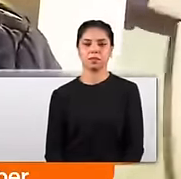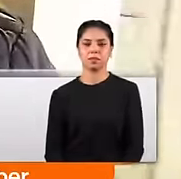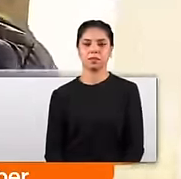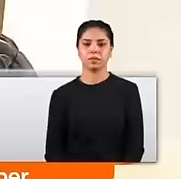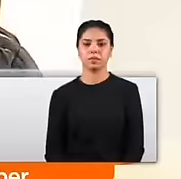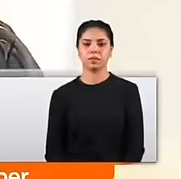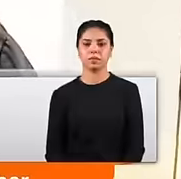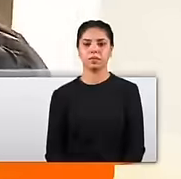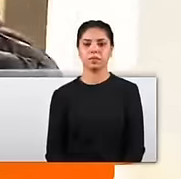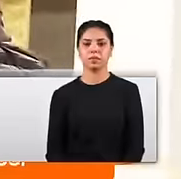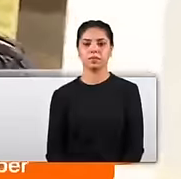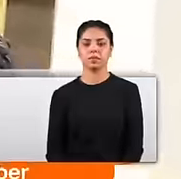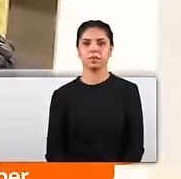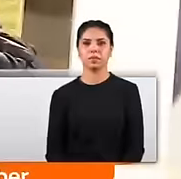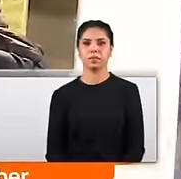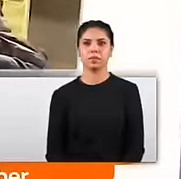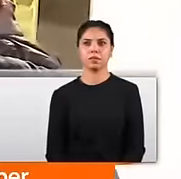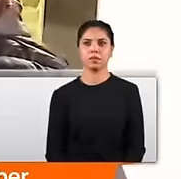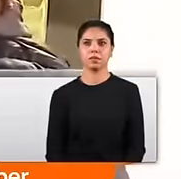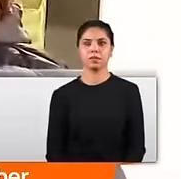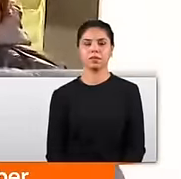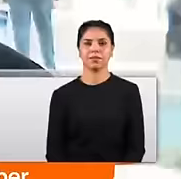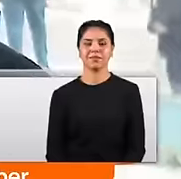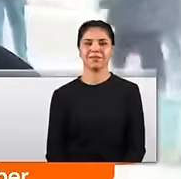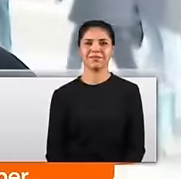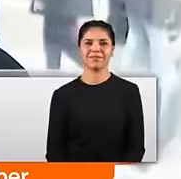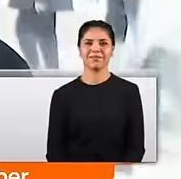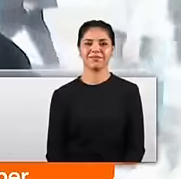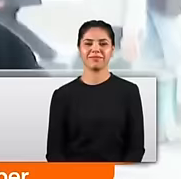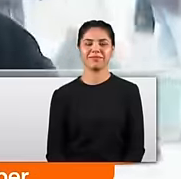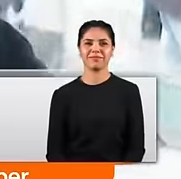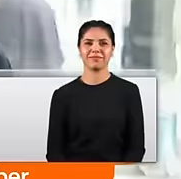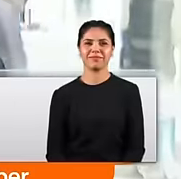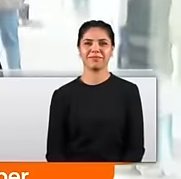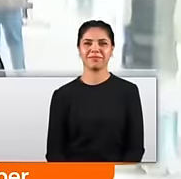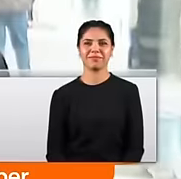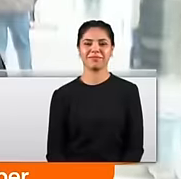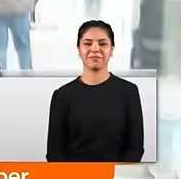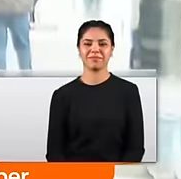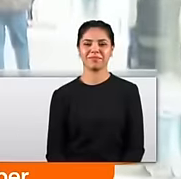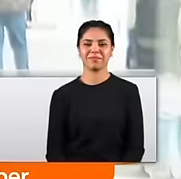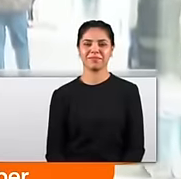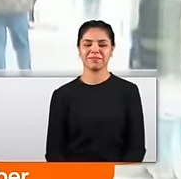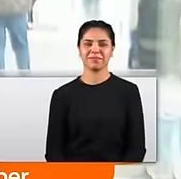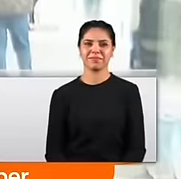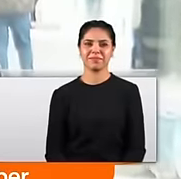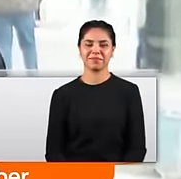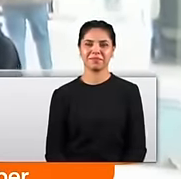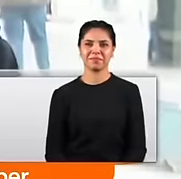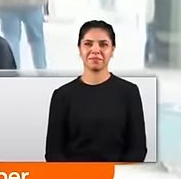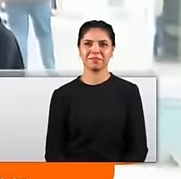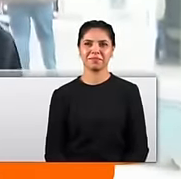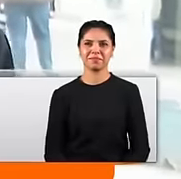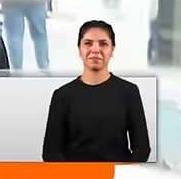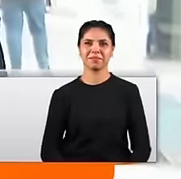tercih ediyorsunuz? Seviyorum. Hem takmayı hem yatırım. Öncelikle altın diyoruz. Altında ciddi bir artış bekliyorum. Şu